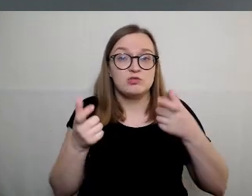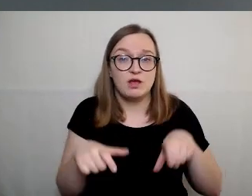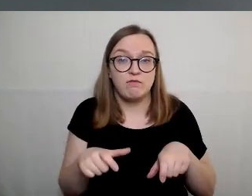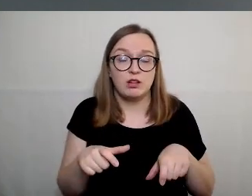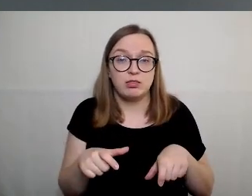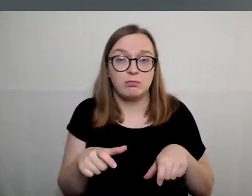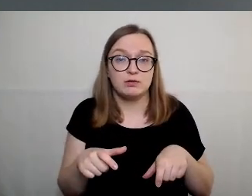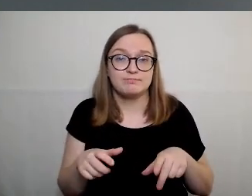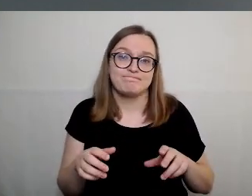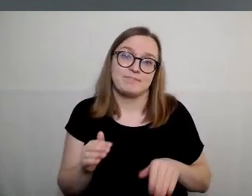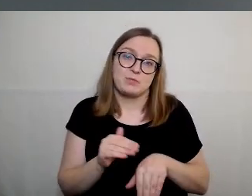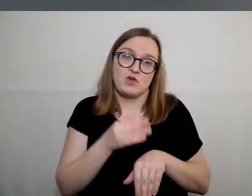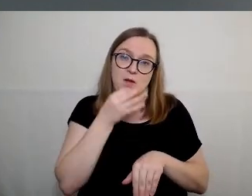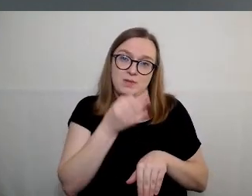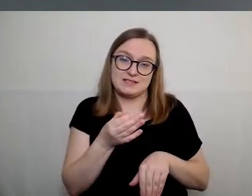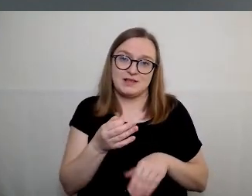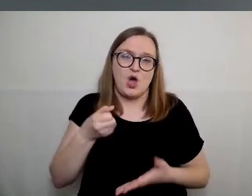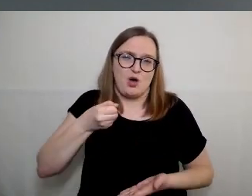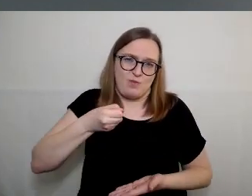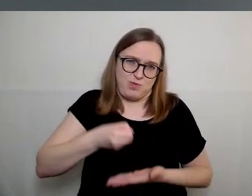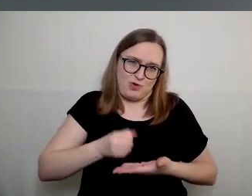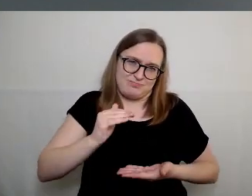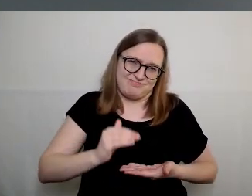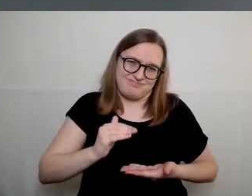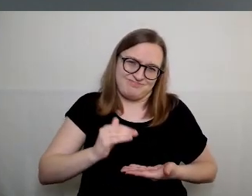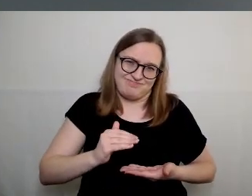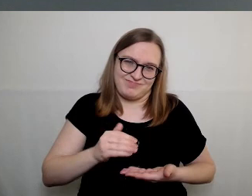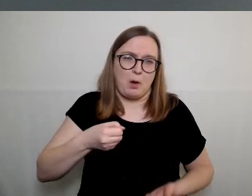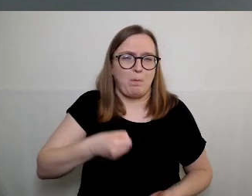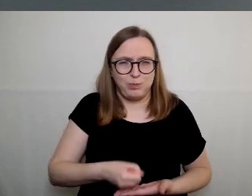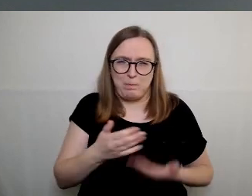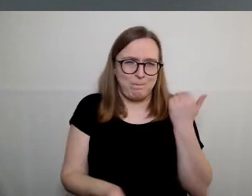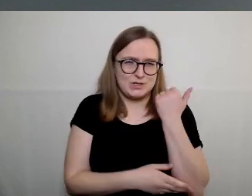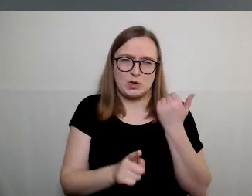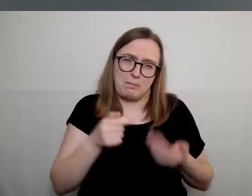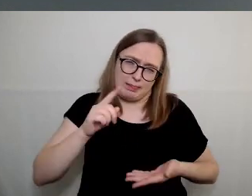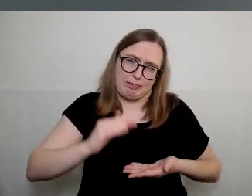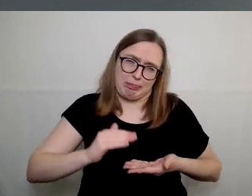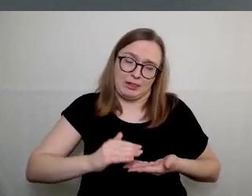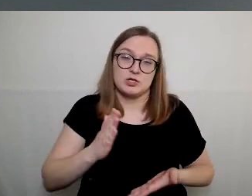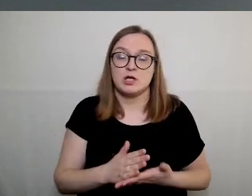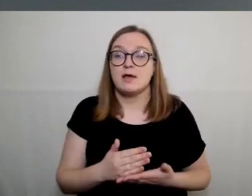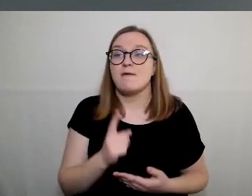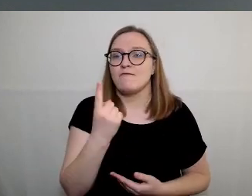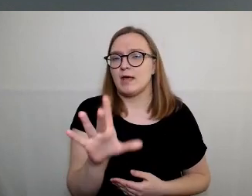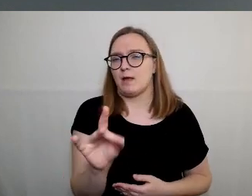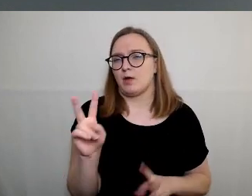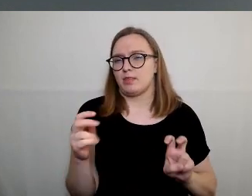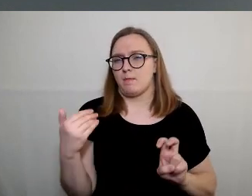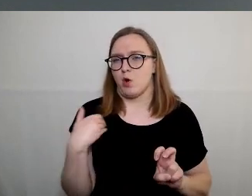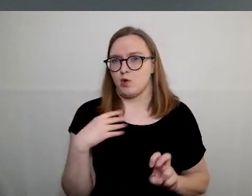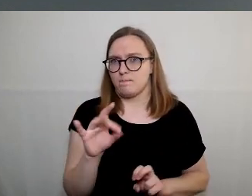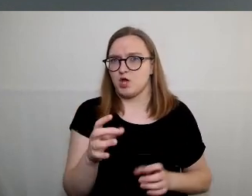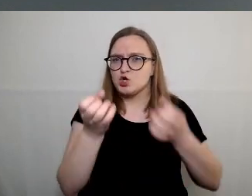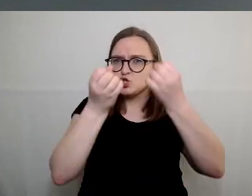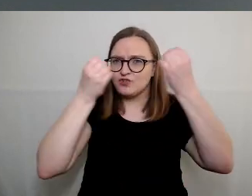taip, švelniai arčiau dugno. Bet šį kartą aš norėčiau išskirti vieną aspektą, būtent švietimo įstaigos. Tai yra pagal gyventojų tankį,